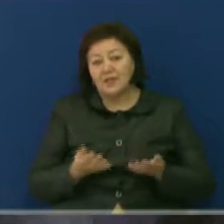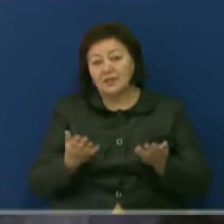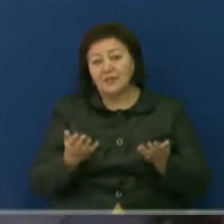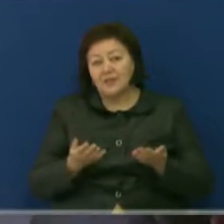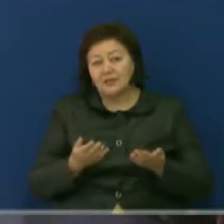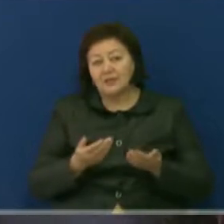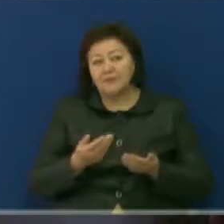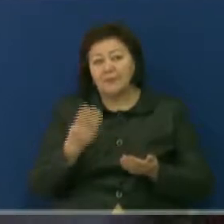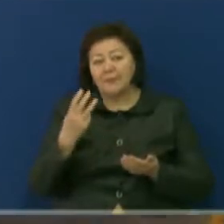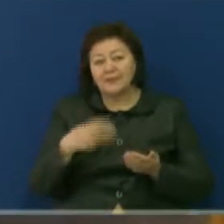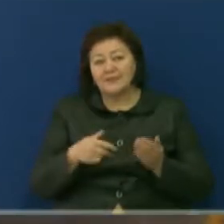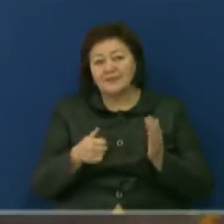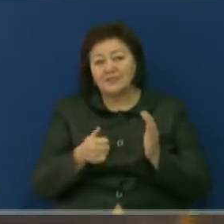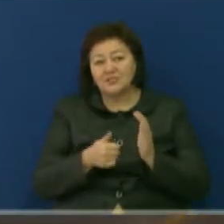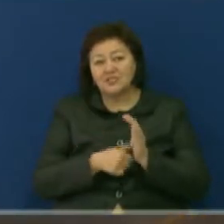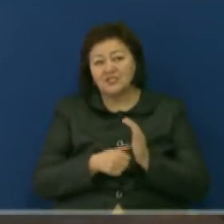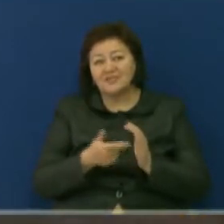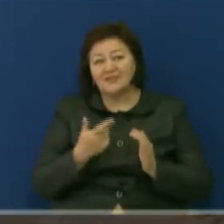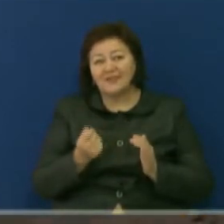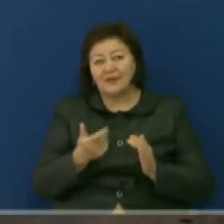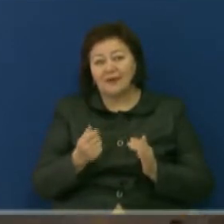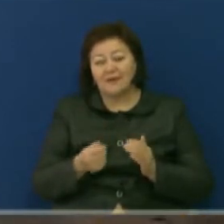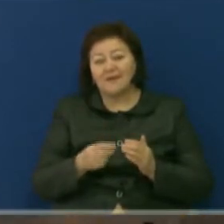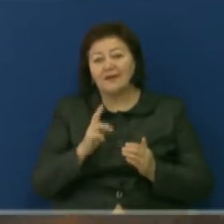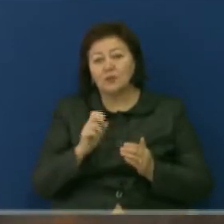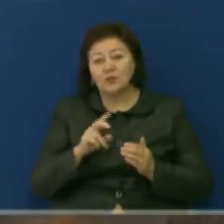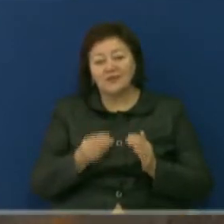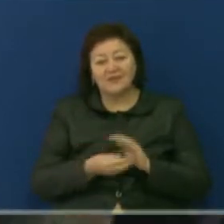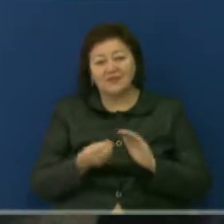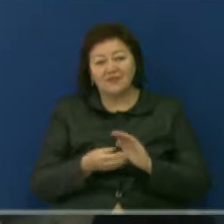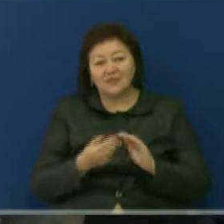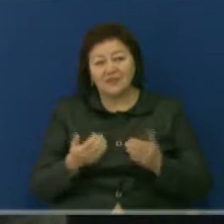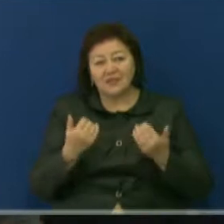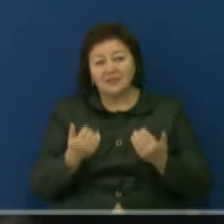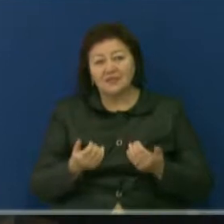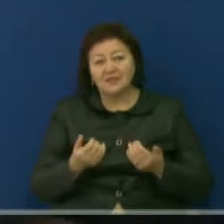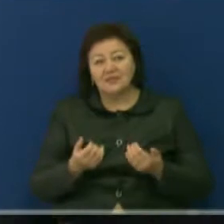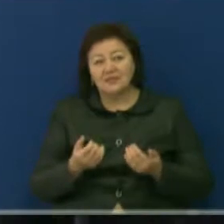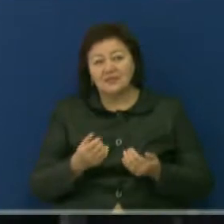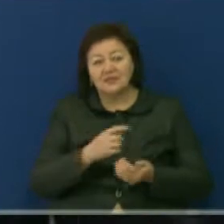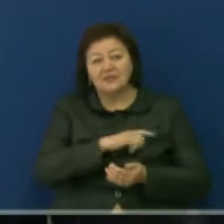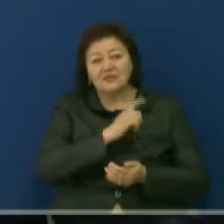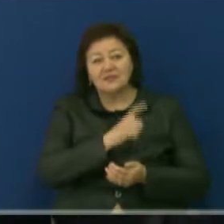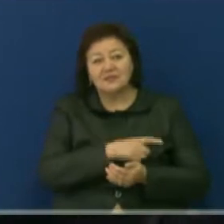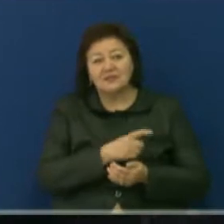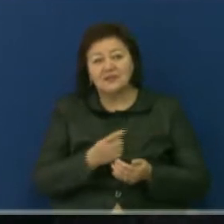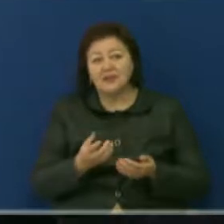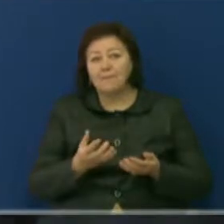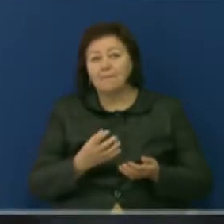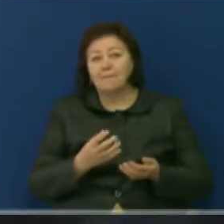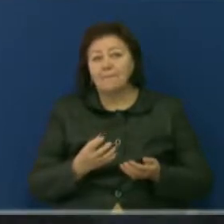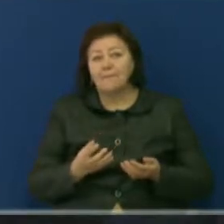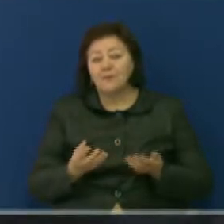36 гигакалорий жылу тапшылығы байқалады. Жөндеу жұмыстарының нәтижесінде жылу нысанының қуаты 17 гигакалорийге артуы